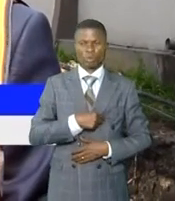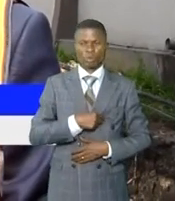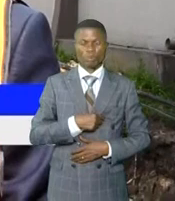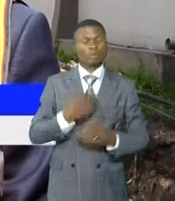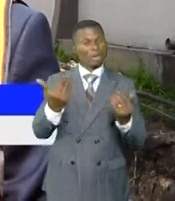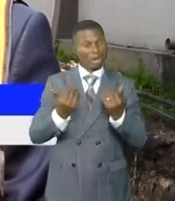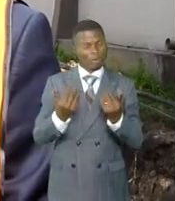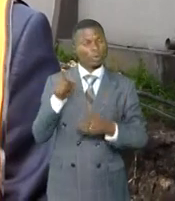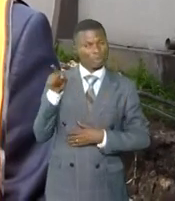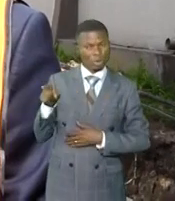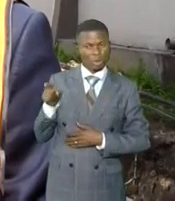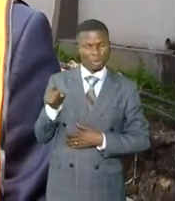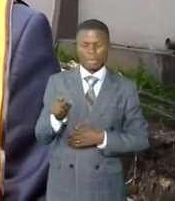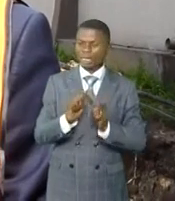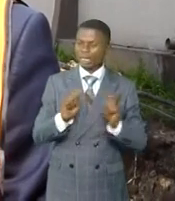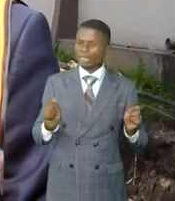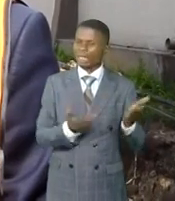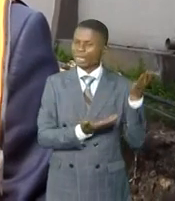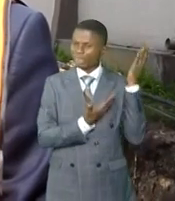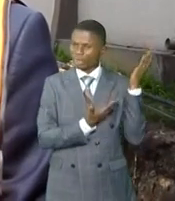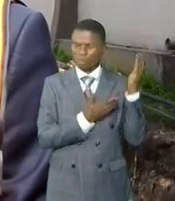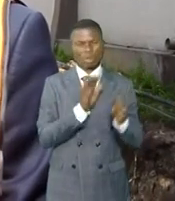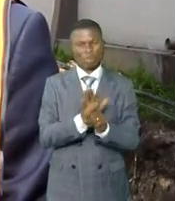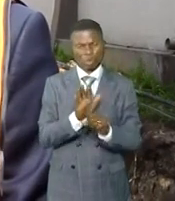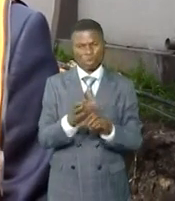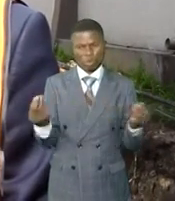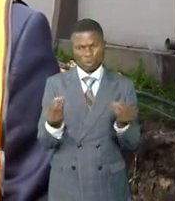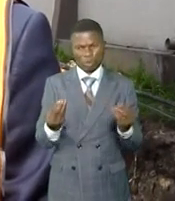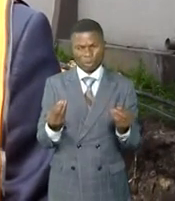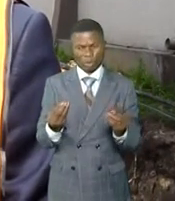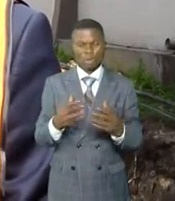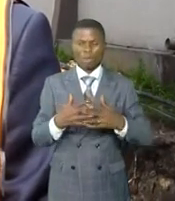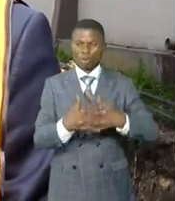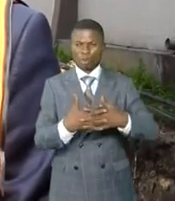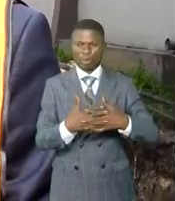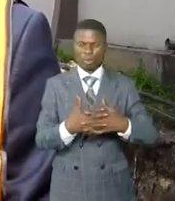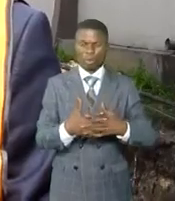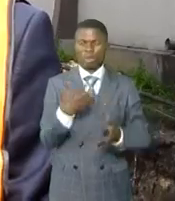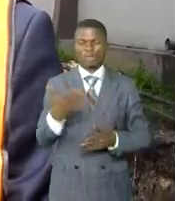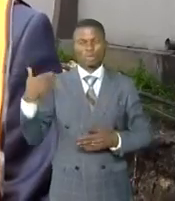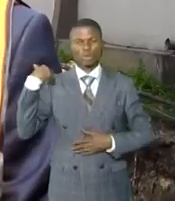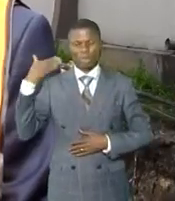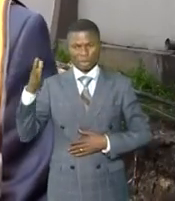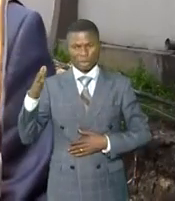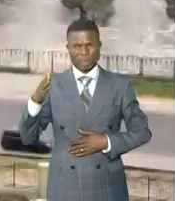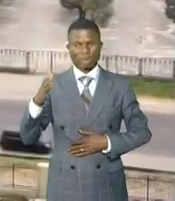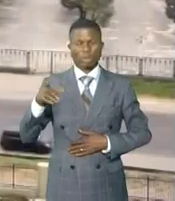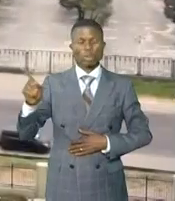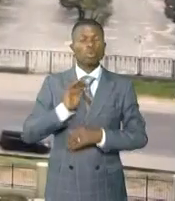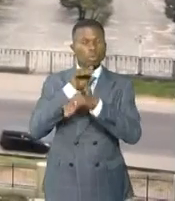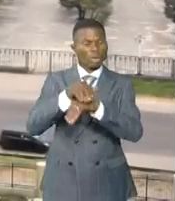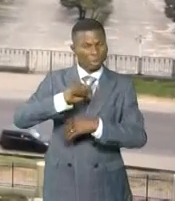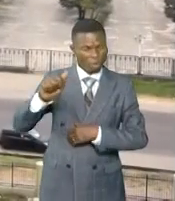volonté est très très importante dans ce partenariat public-privé parce qu'il est impliqué